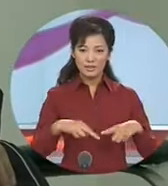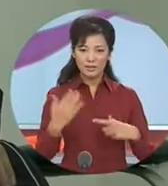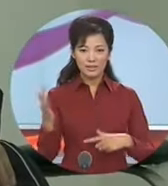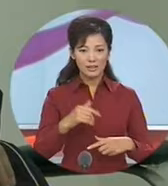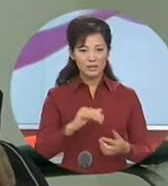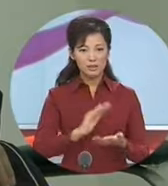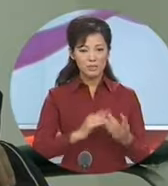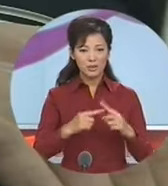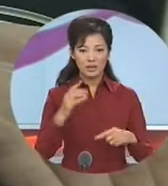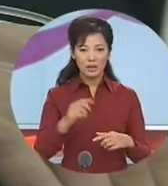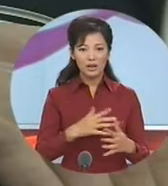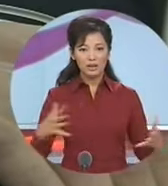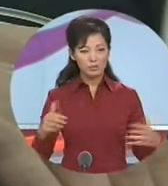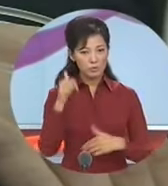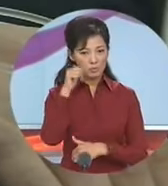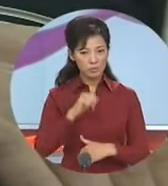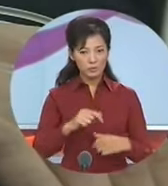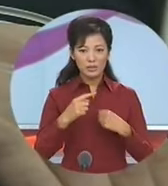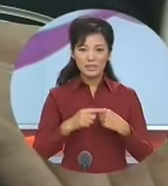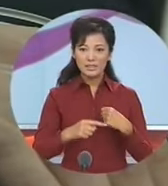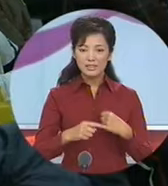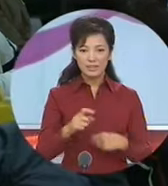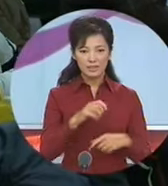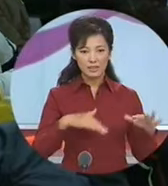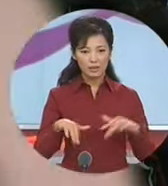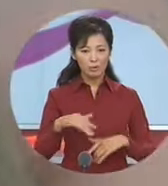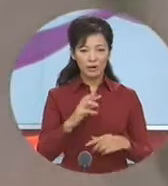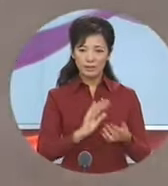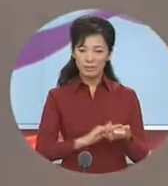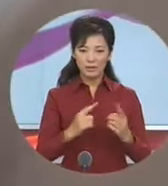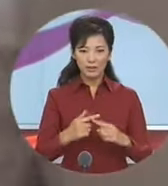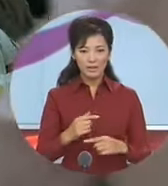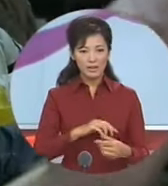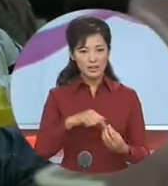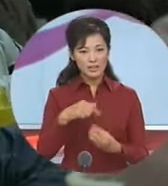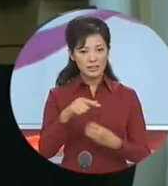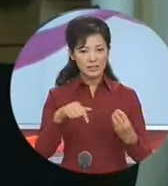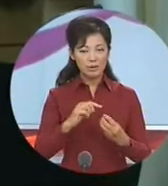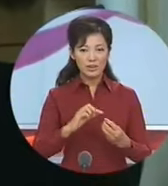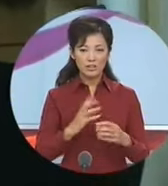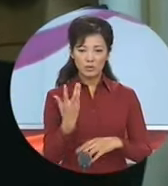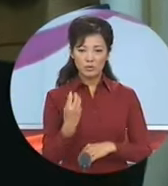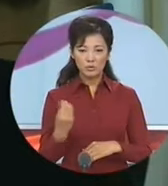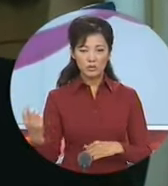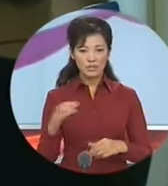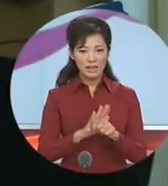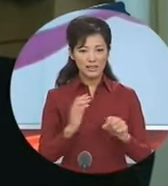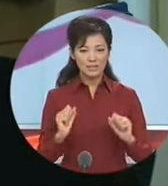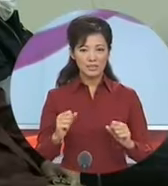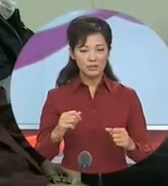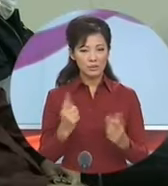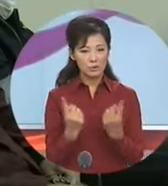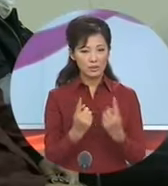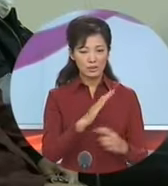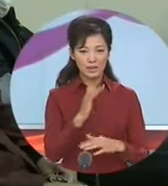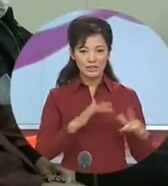的患者当中绝大多数为普通的季节性流感患者。近日，世界卫生组织提醒各国继续加强对于甲